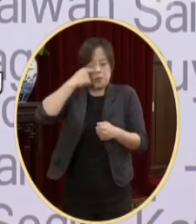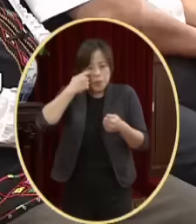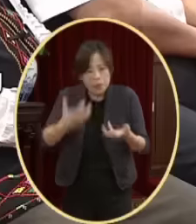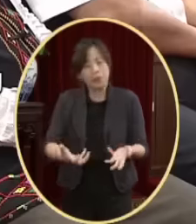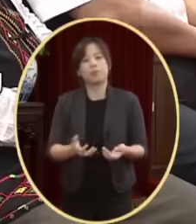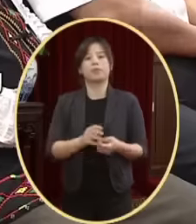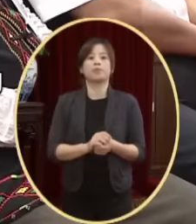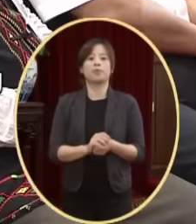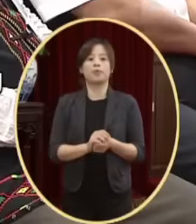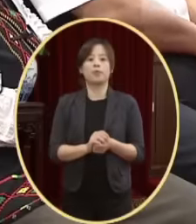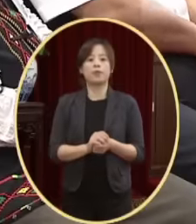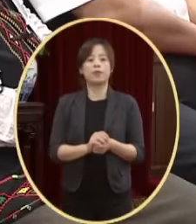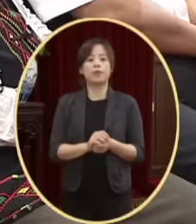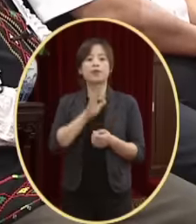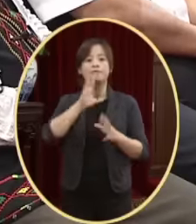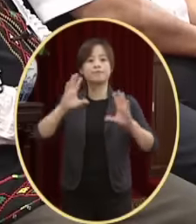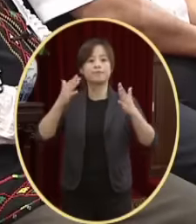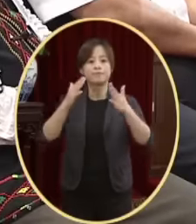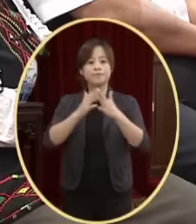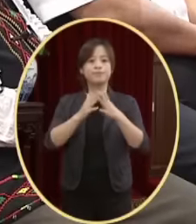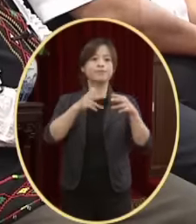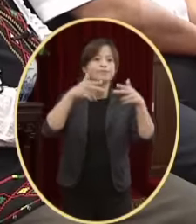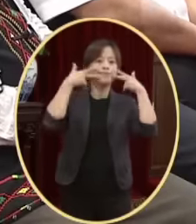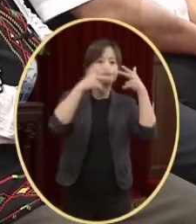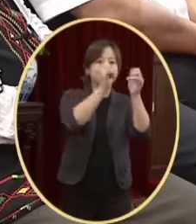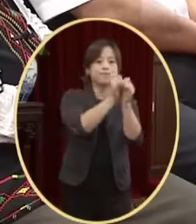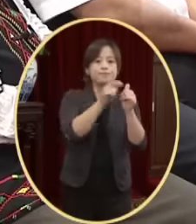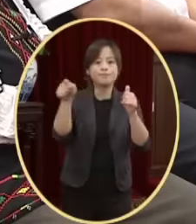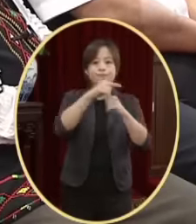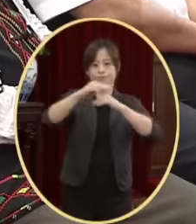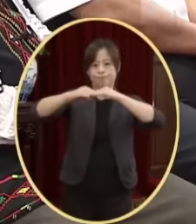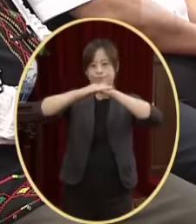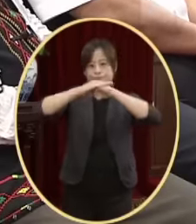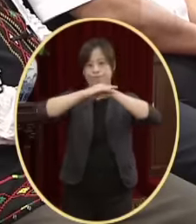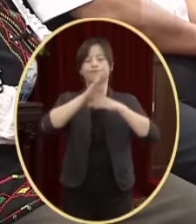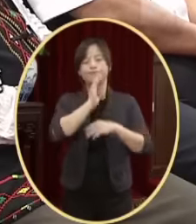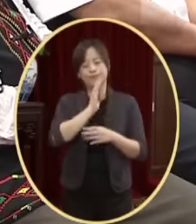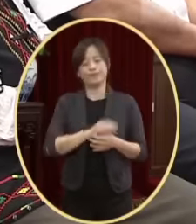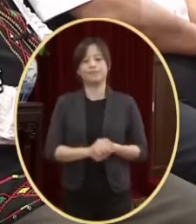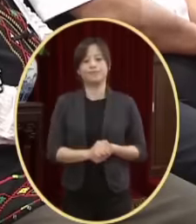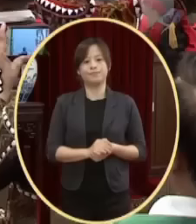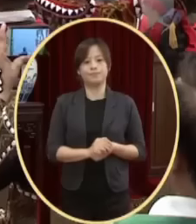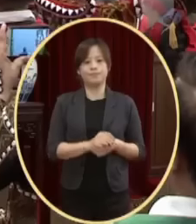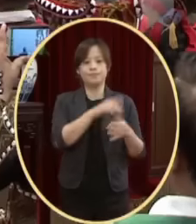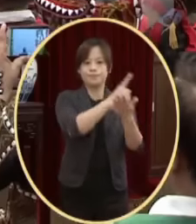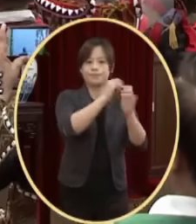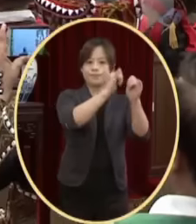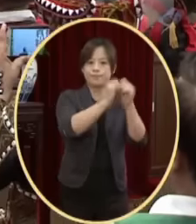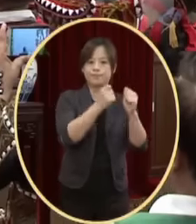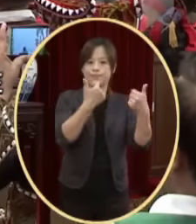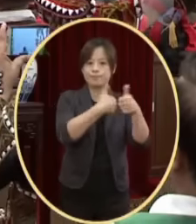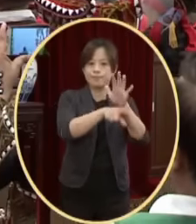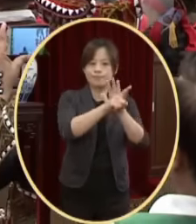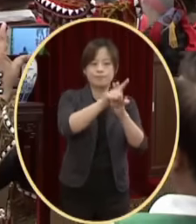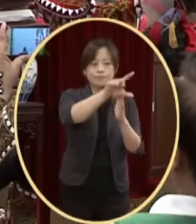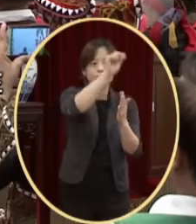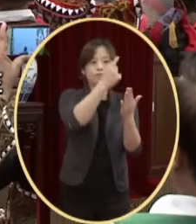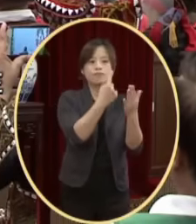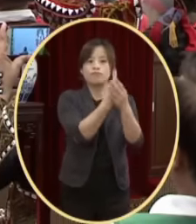的，是国家和原住民族的对等关系。各族代表的产